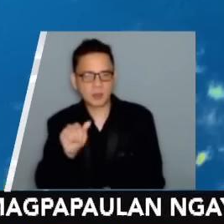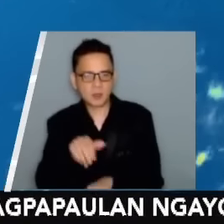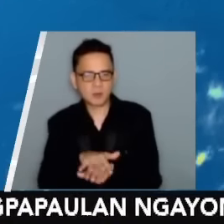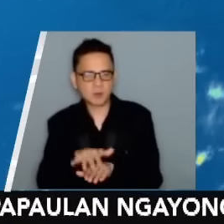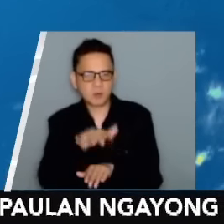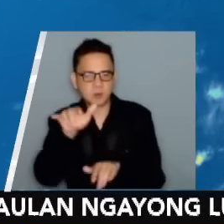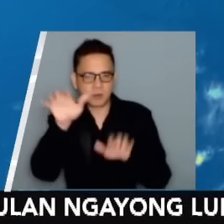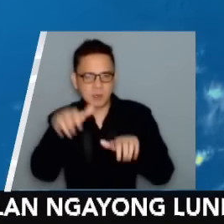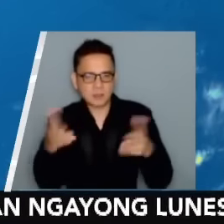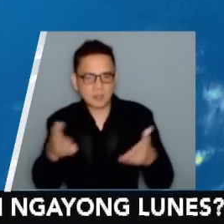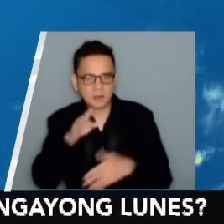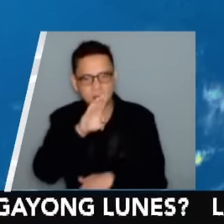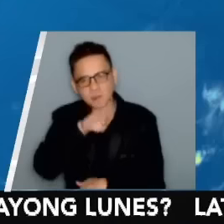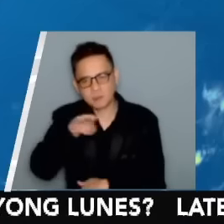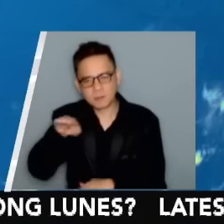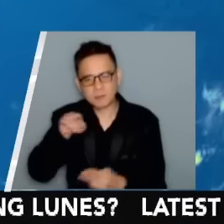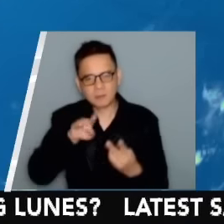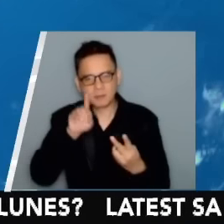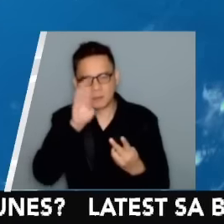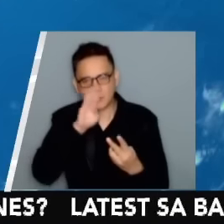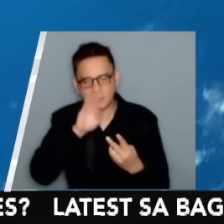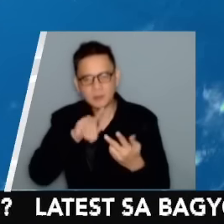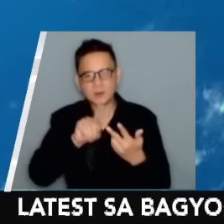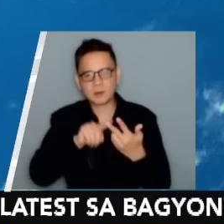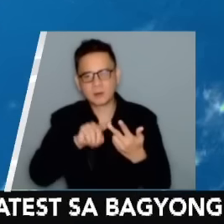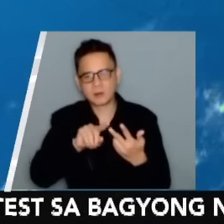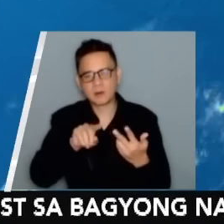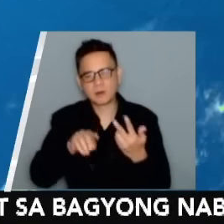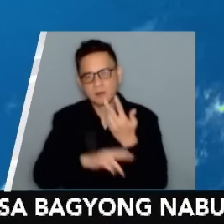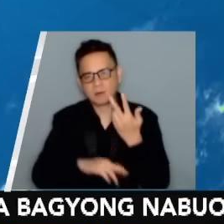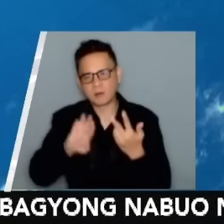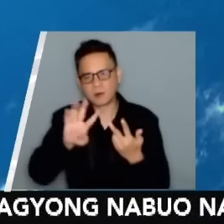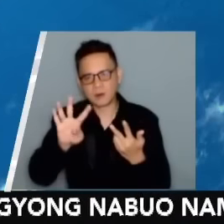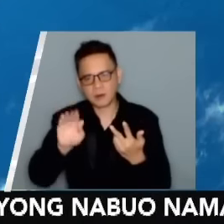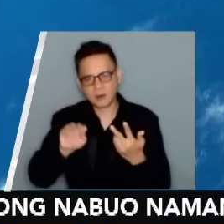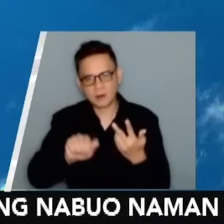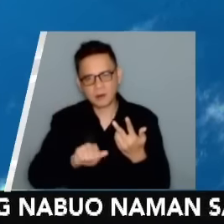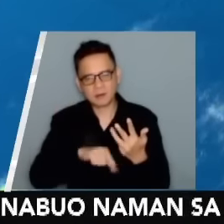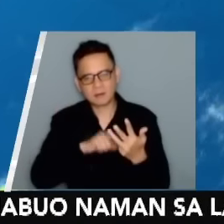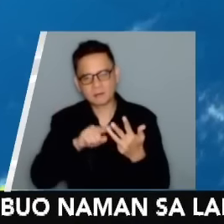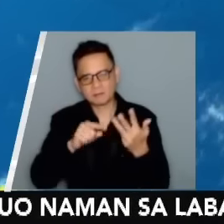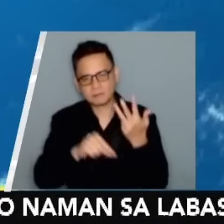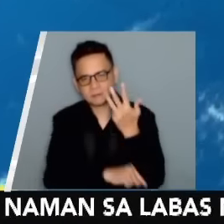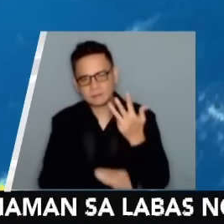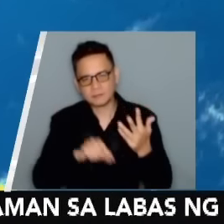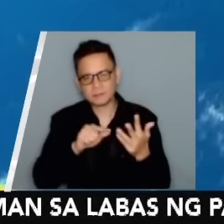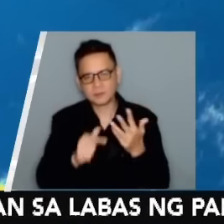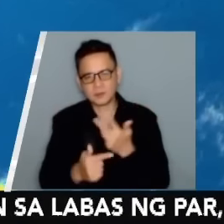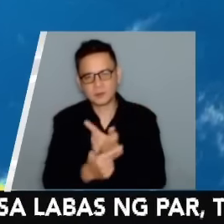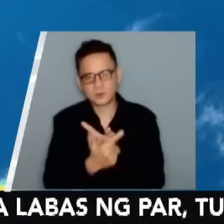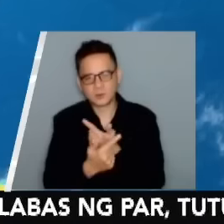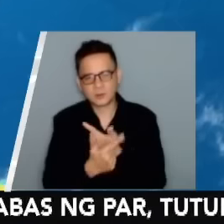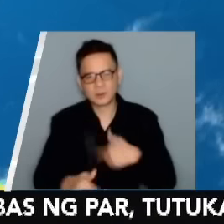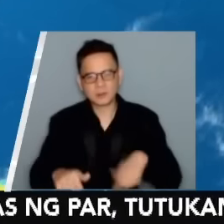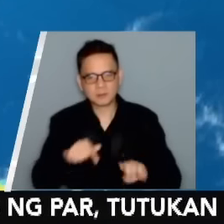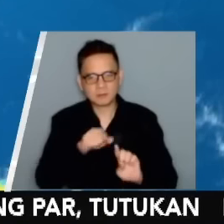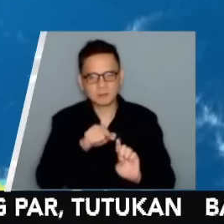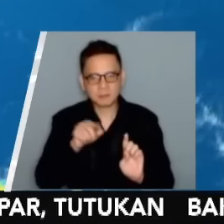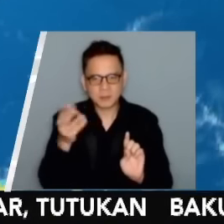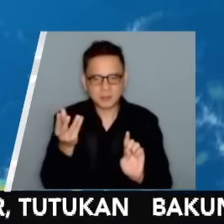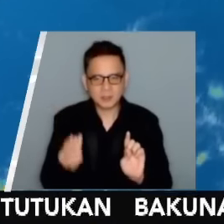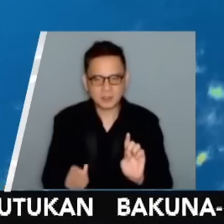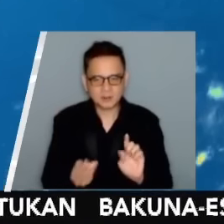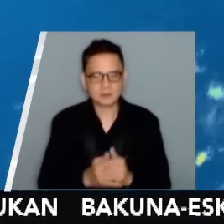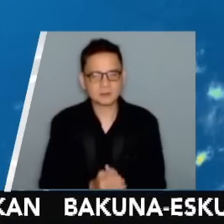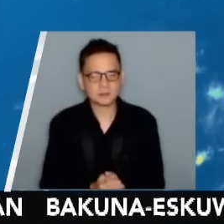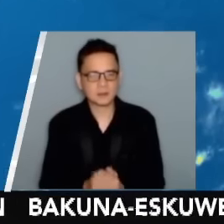MIMAROPA province rizal laguna at Batangas habang ang itzz naman ay magpapaulan sa